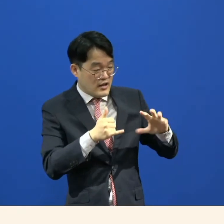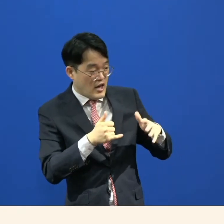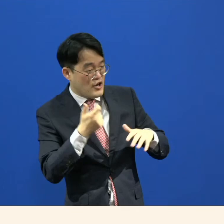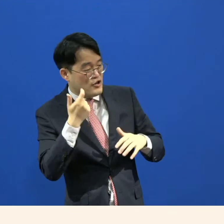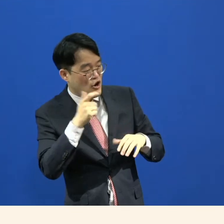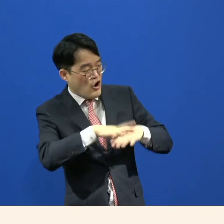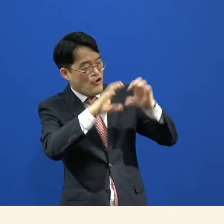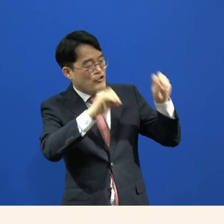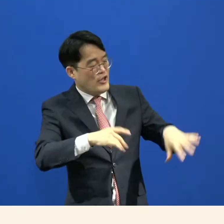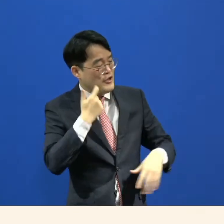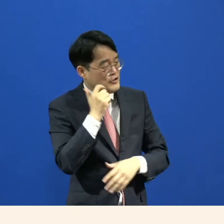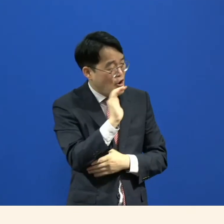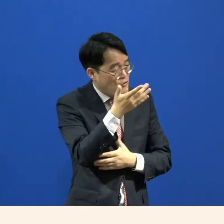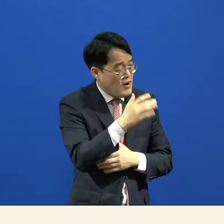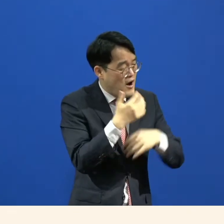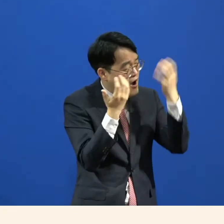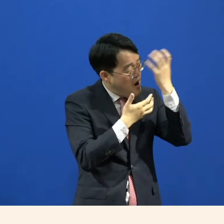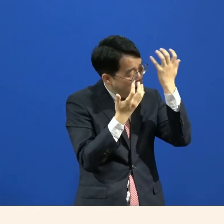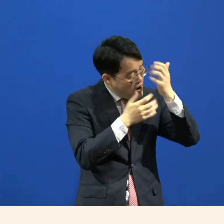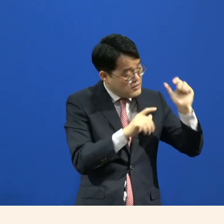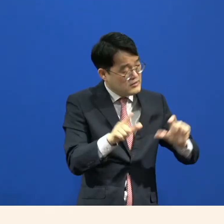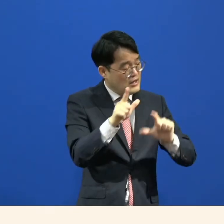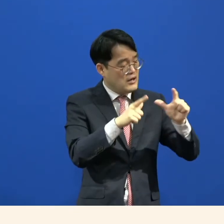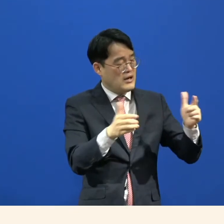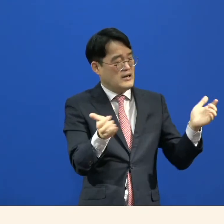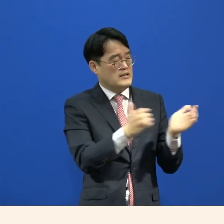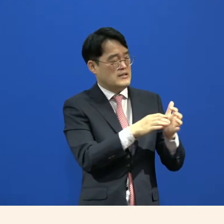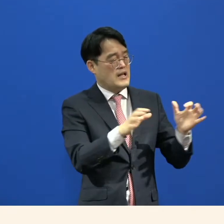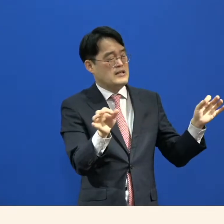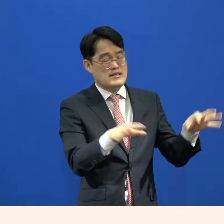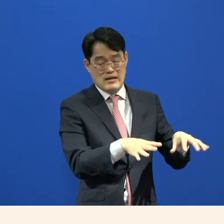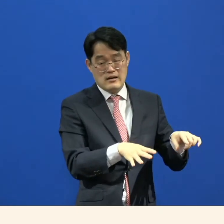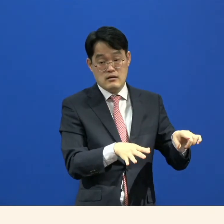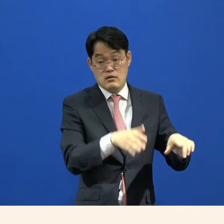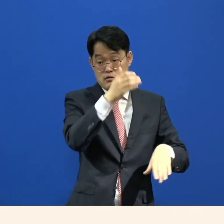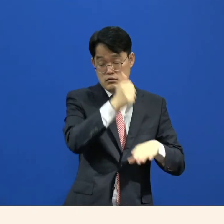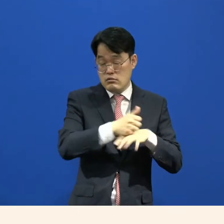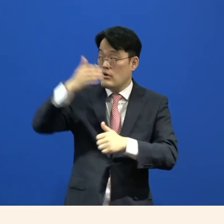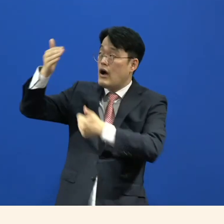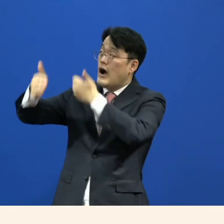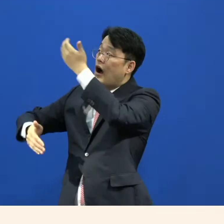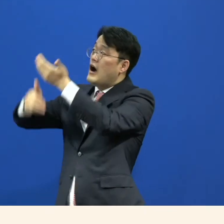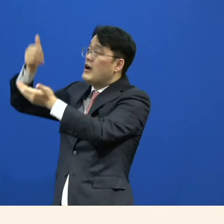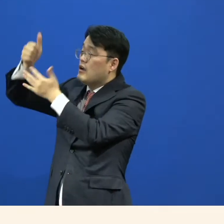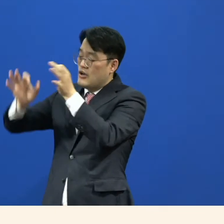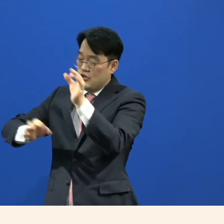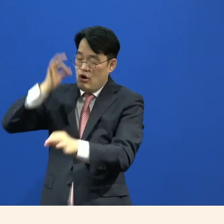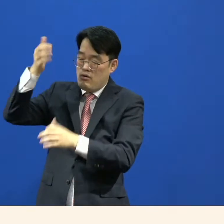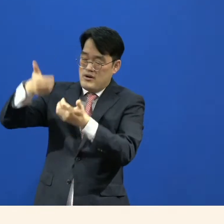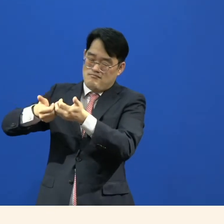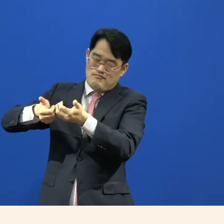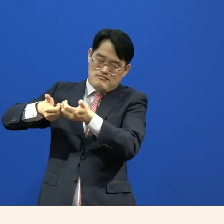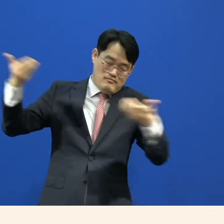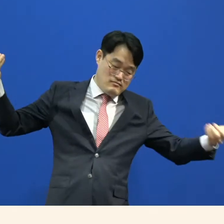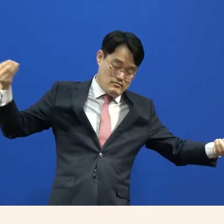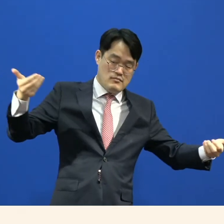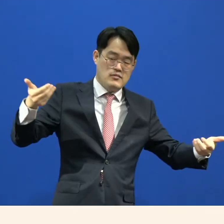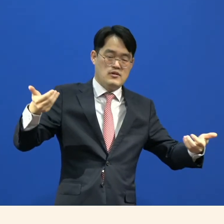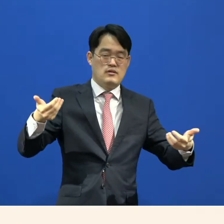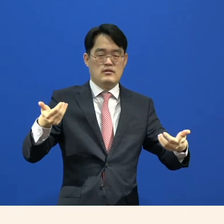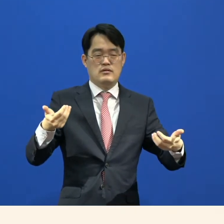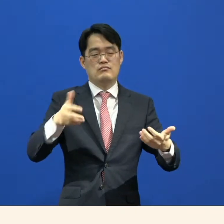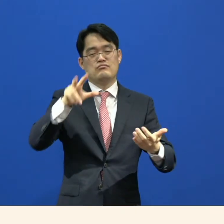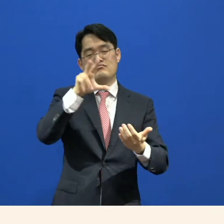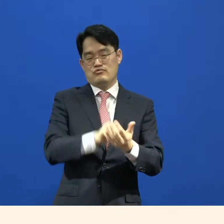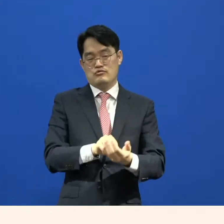분리되어 살다가 결국은 하나님과 영원히 분리되는 불행한 인생을 살게 되는 것입니다. 그러나 여러분, 십자가를